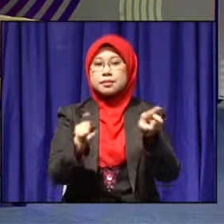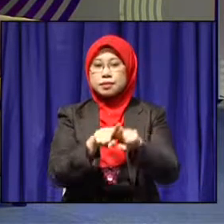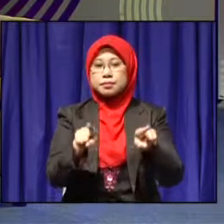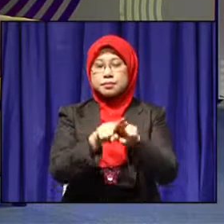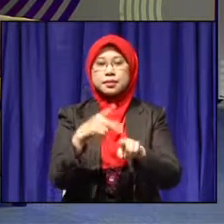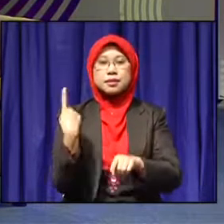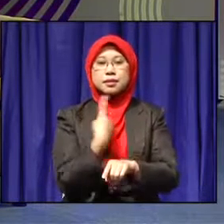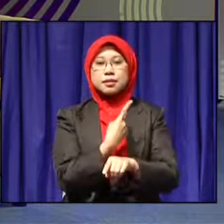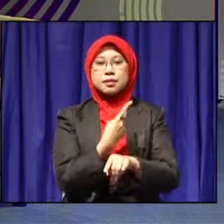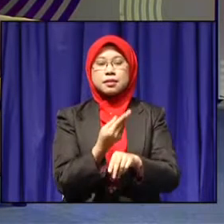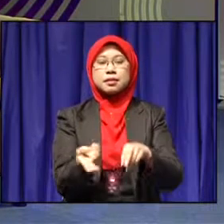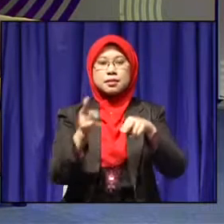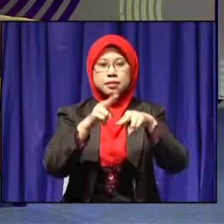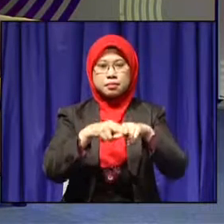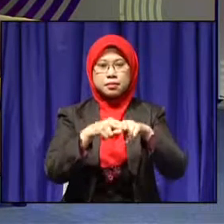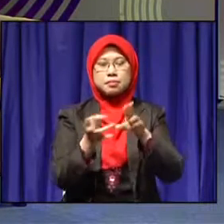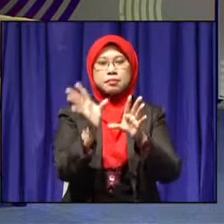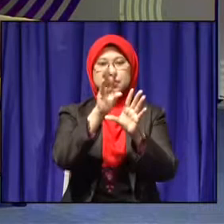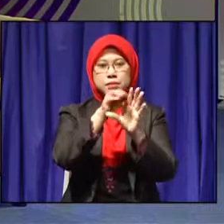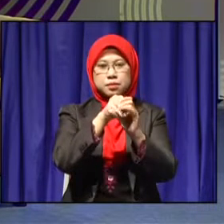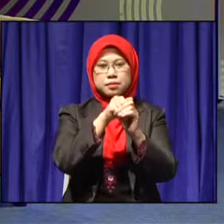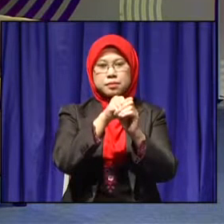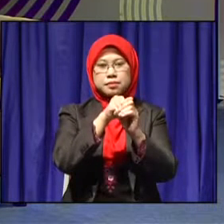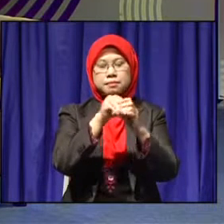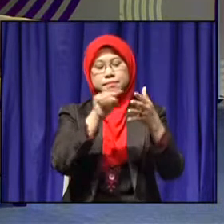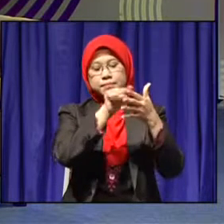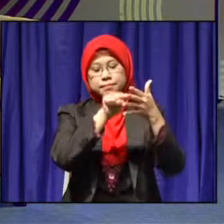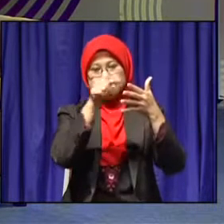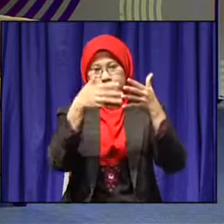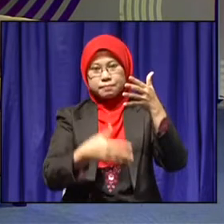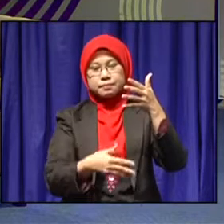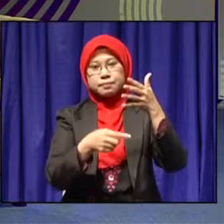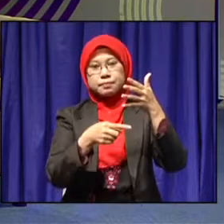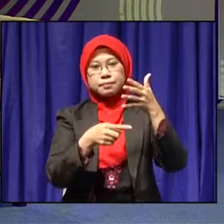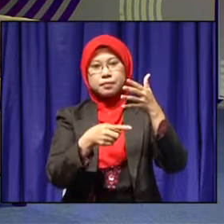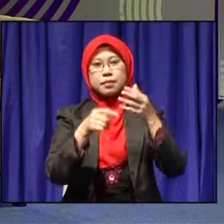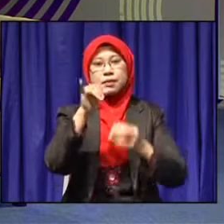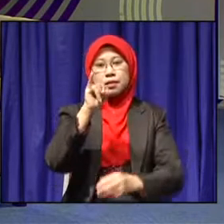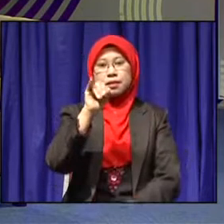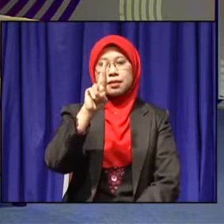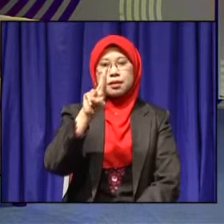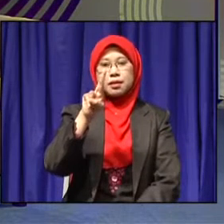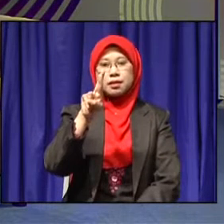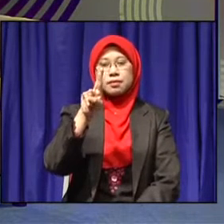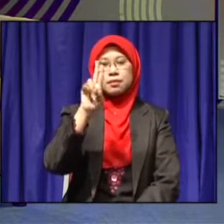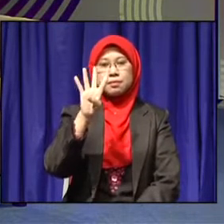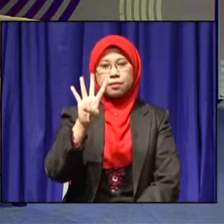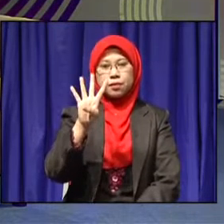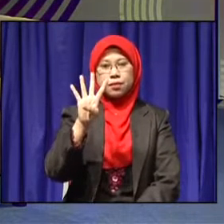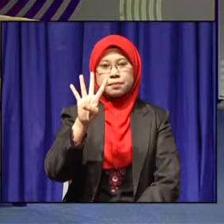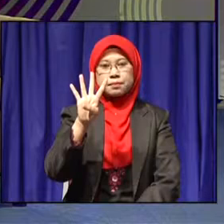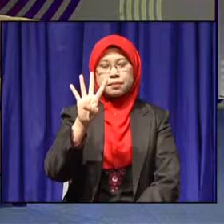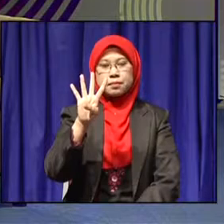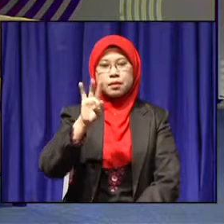memasukkan elemen-elemen kecil Hai ia Revo ataupun